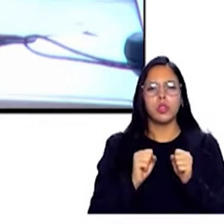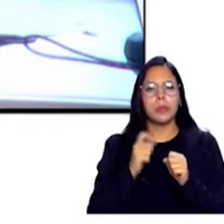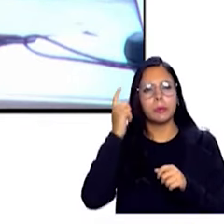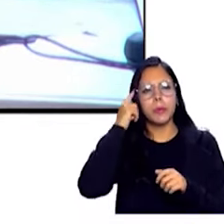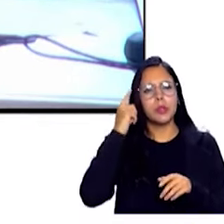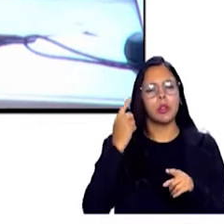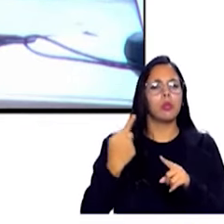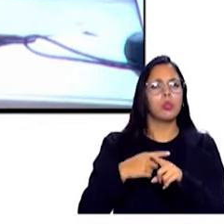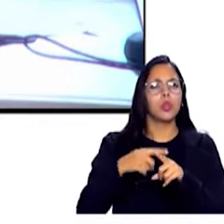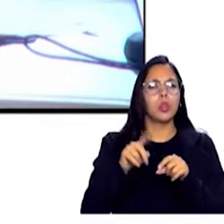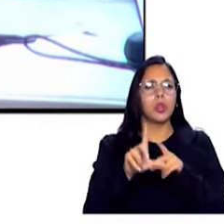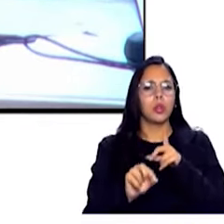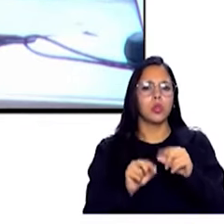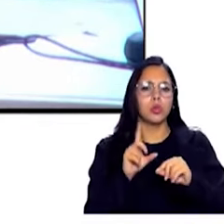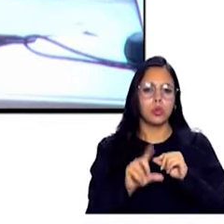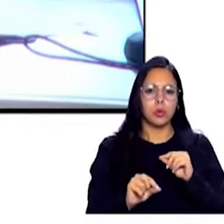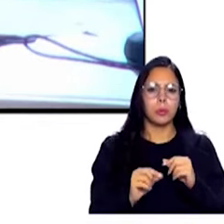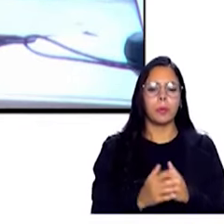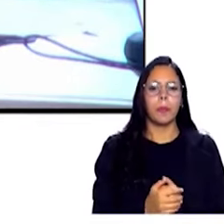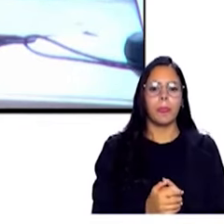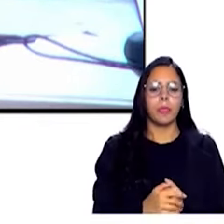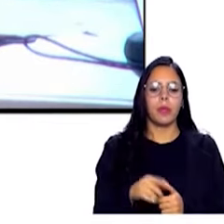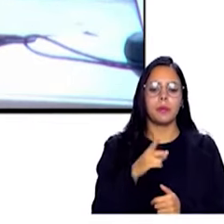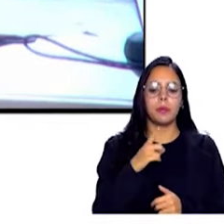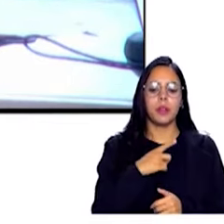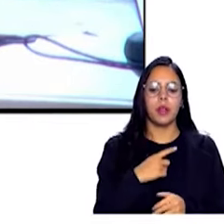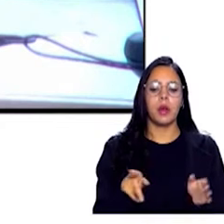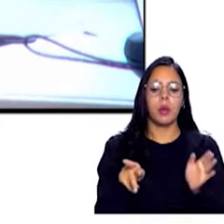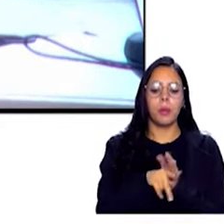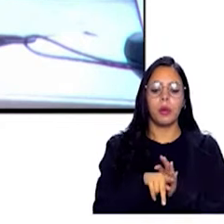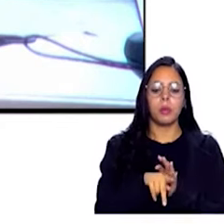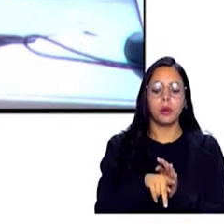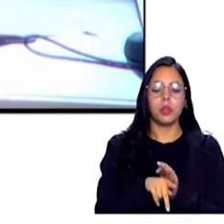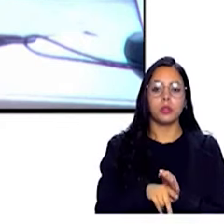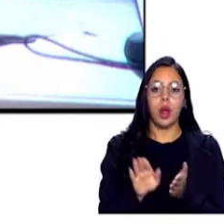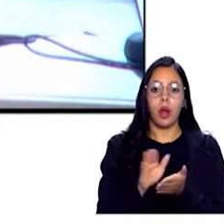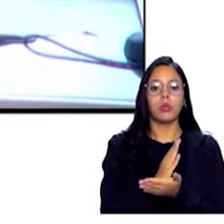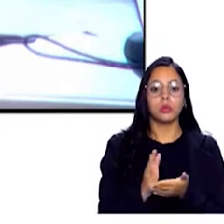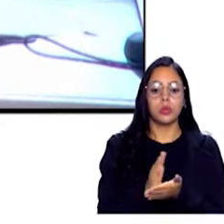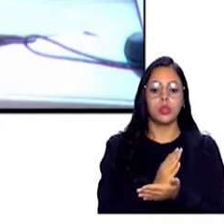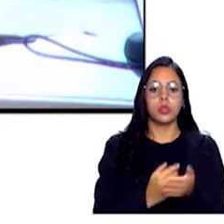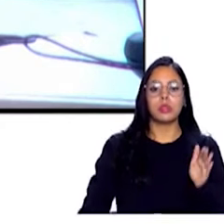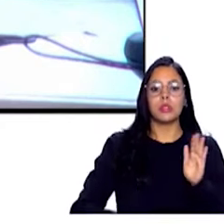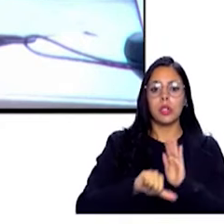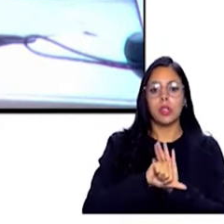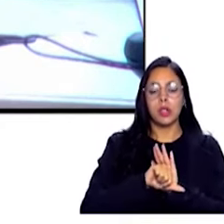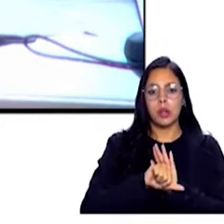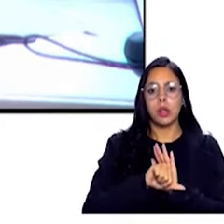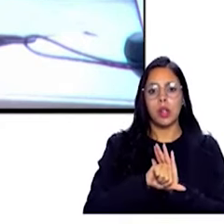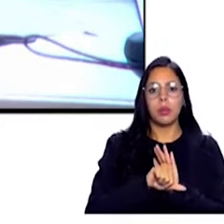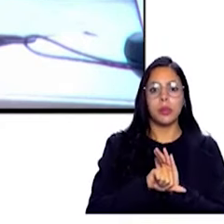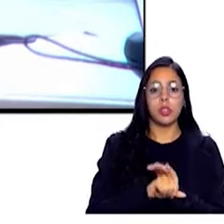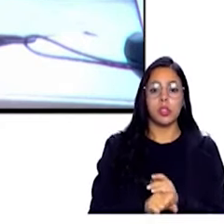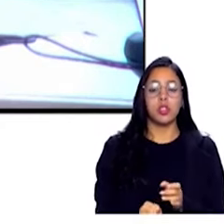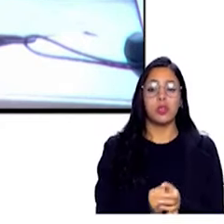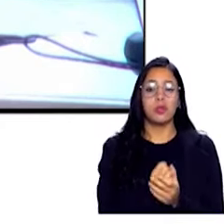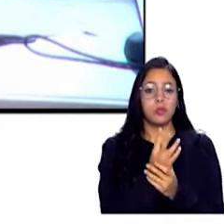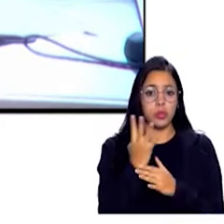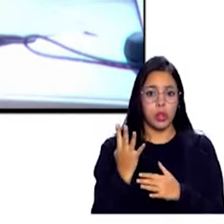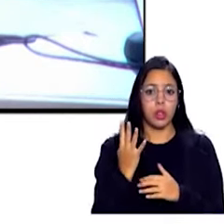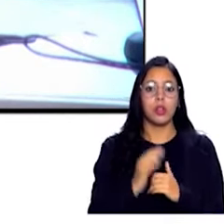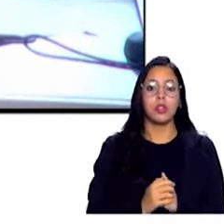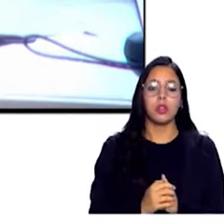à des crises quantitatives ou des crises qualitative à la cour de cassation me semblait important donc